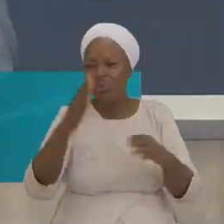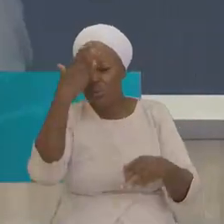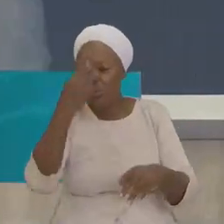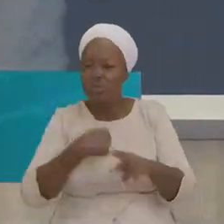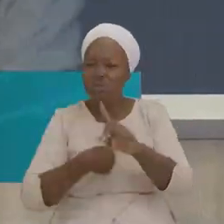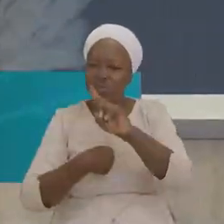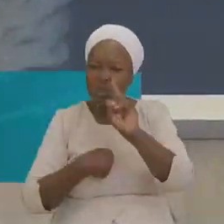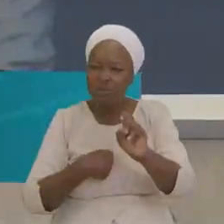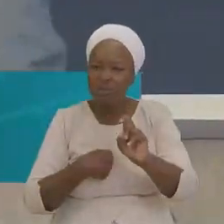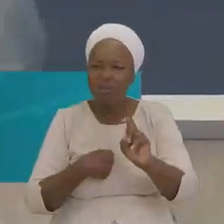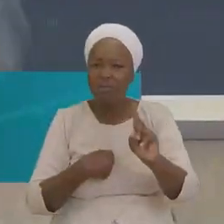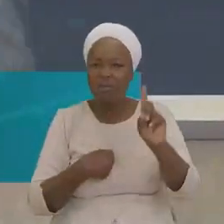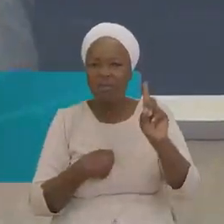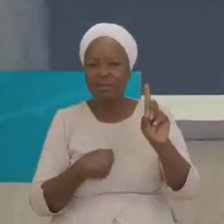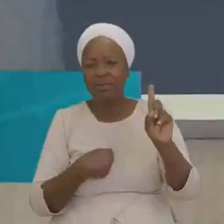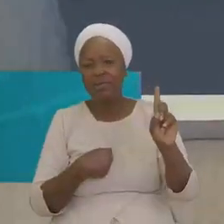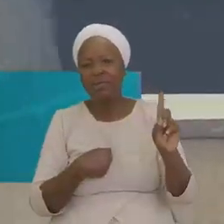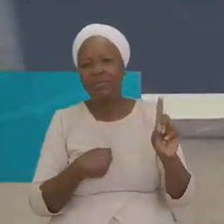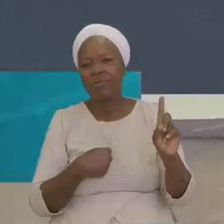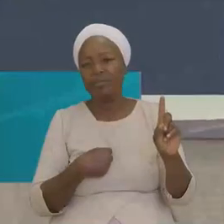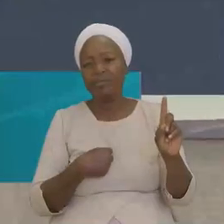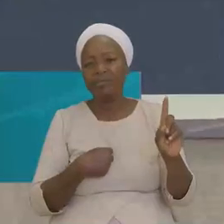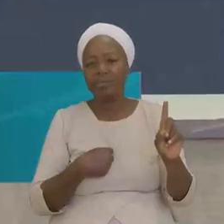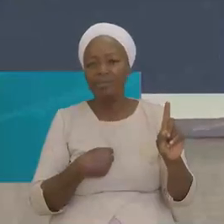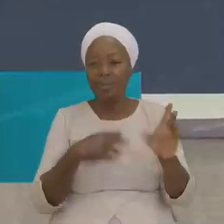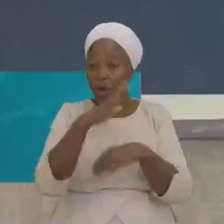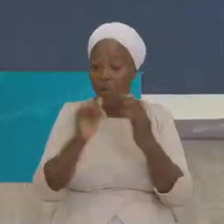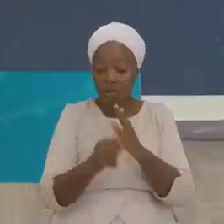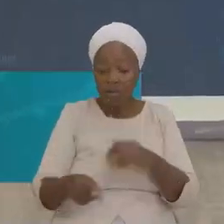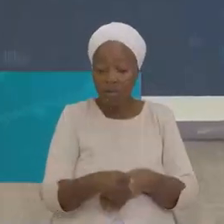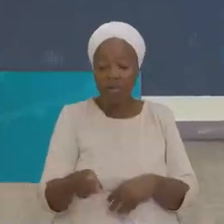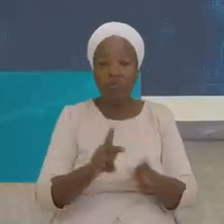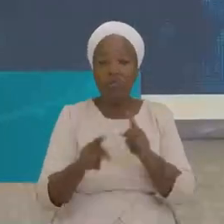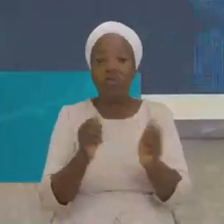alors tu es resté assez longtemps avec moi et tu ne me connais pas.